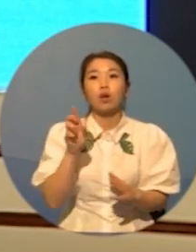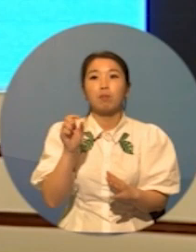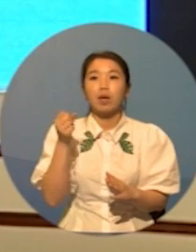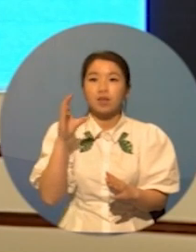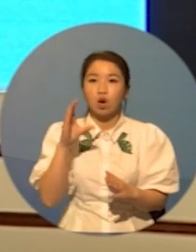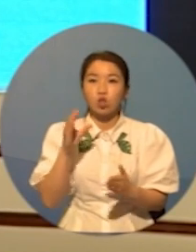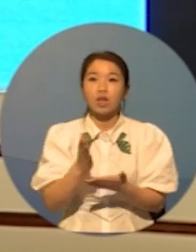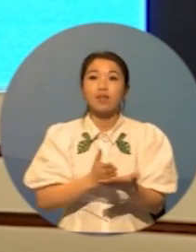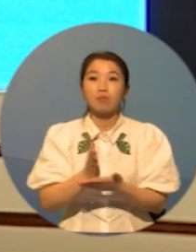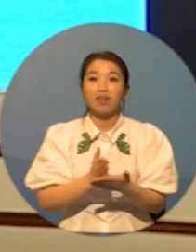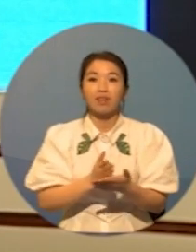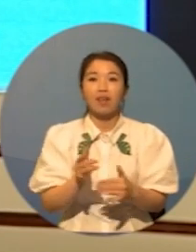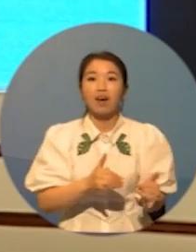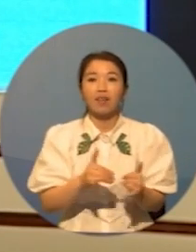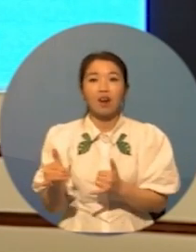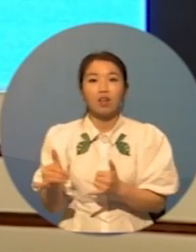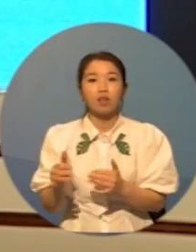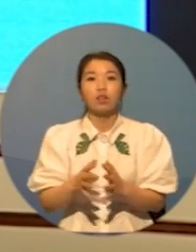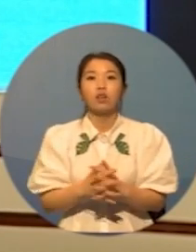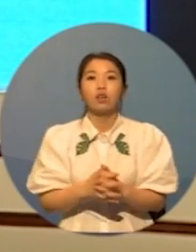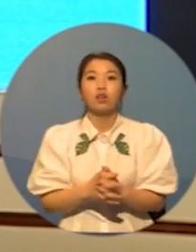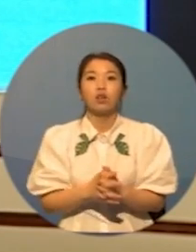баслауыш қызметін атқарып тұрыпты.